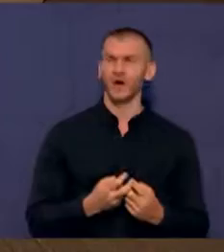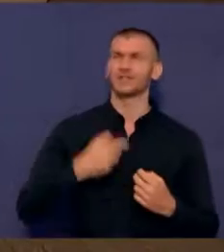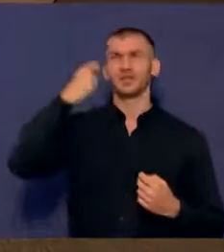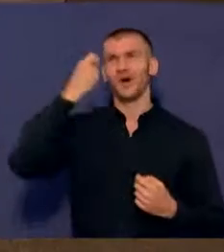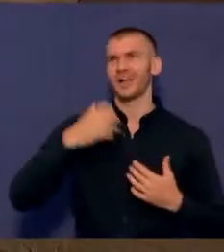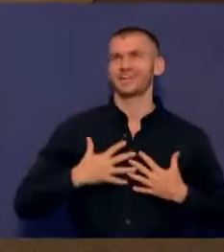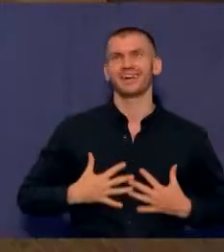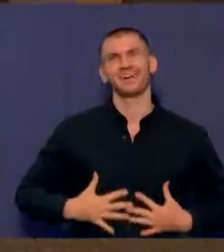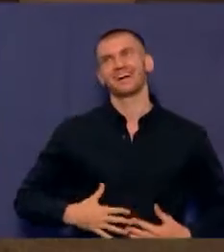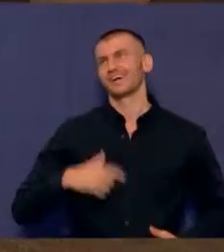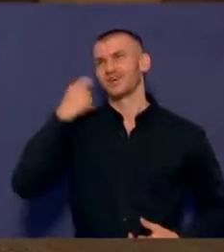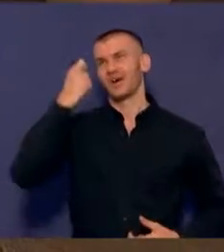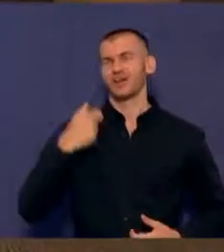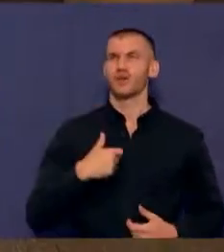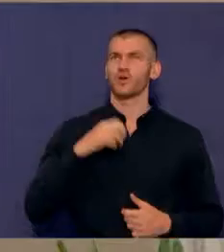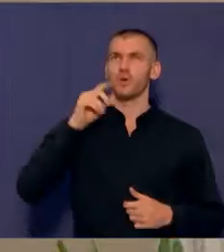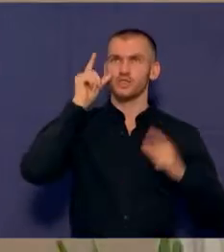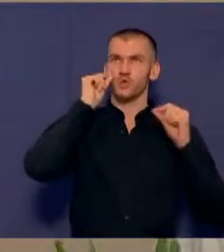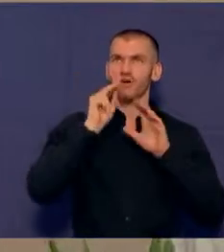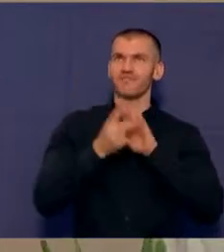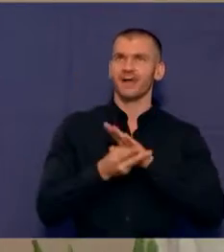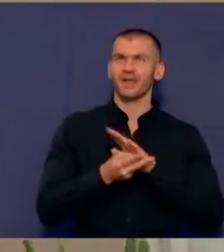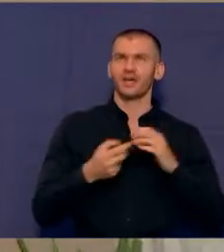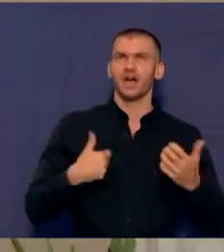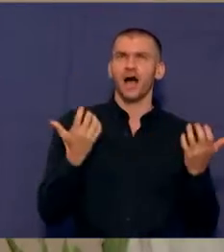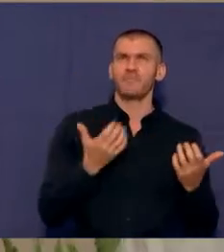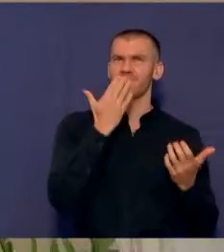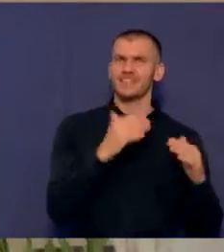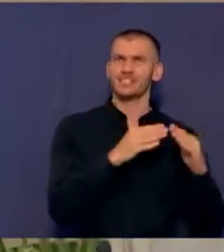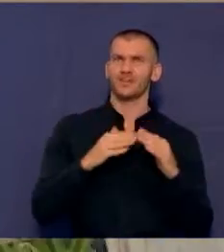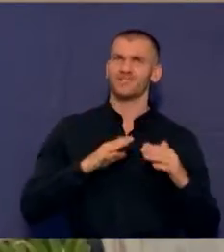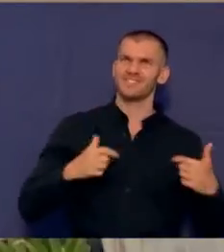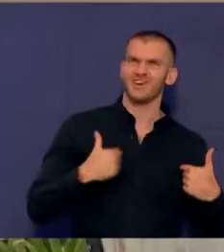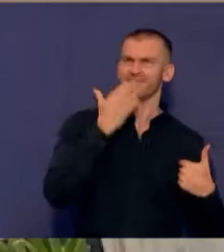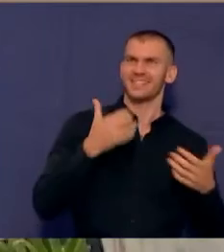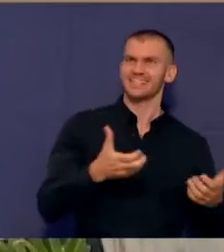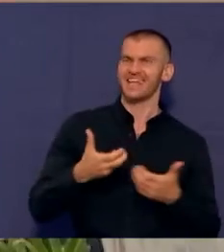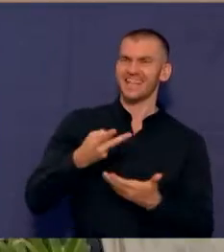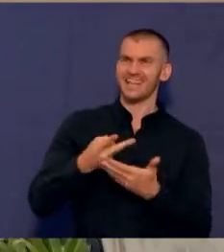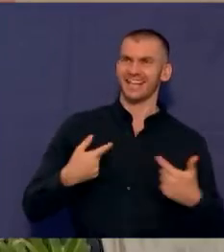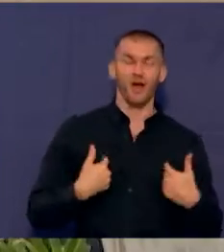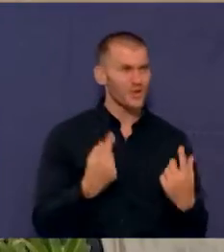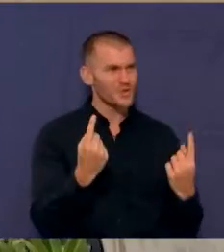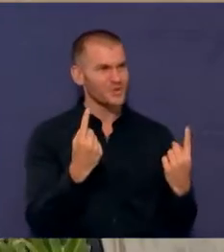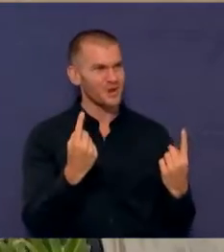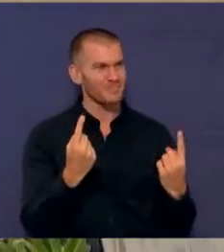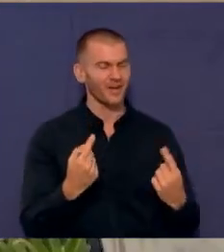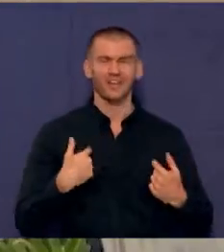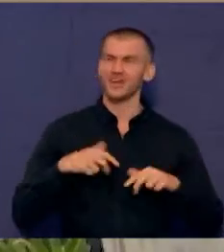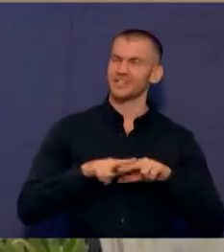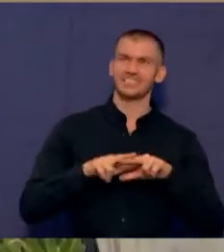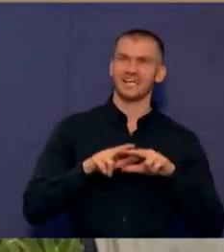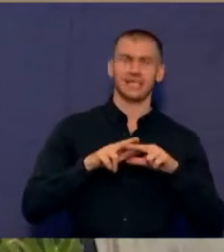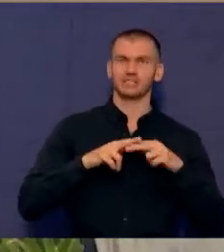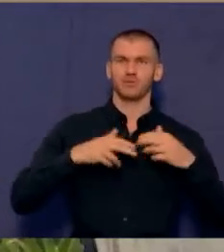crazy. Alltså, när jag ska sova så vet jag inte riktigt i vilken stad jag är, vilken säng jag är i. Underbart! Jag känner mig helt